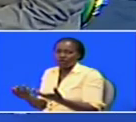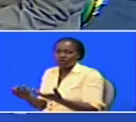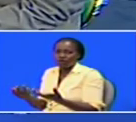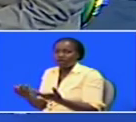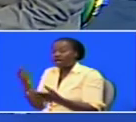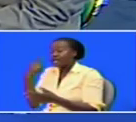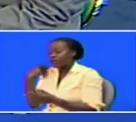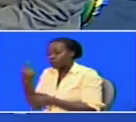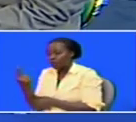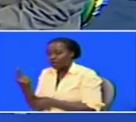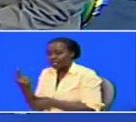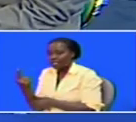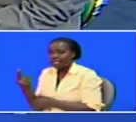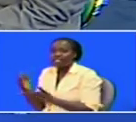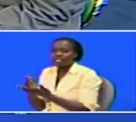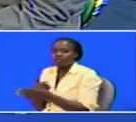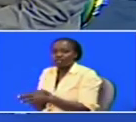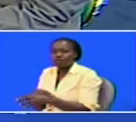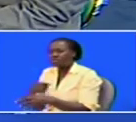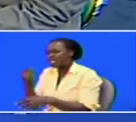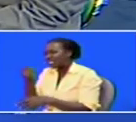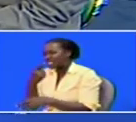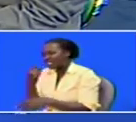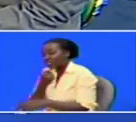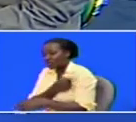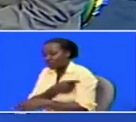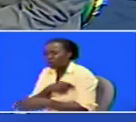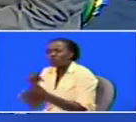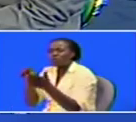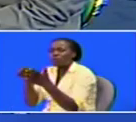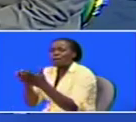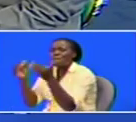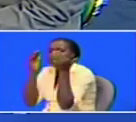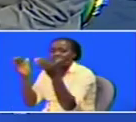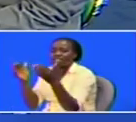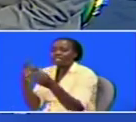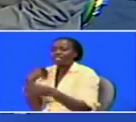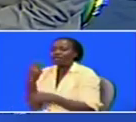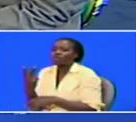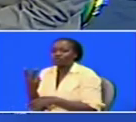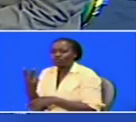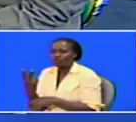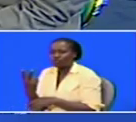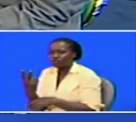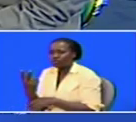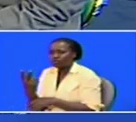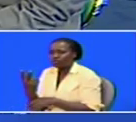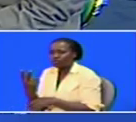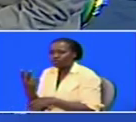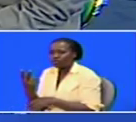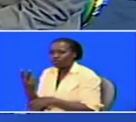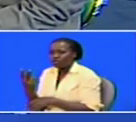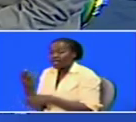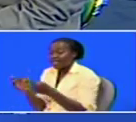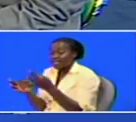La kwanza, utapata saa zingine dawa katika hospitali inakuwa ni shida. La pili, unapata kwamba